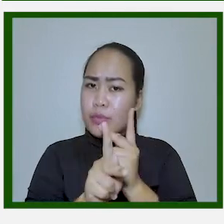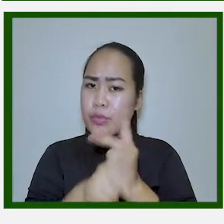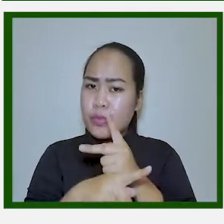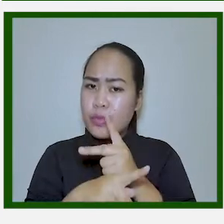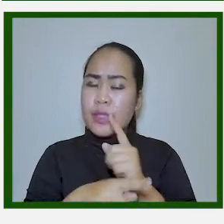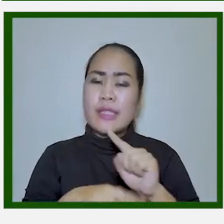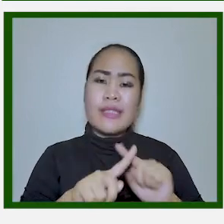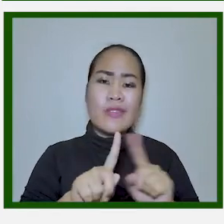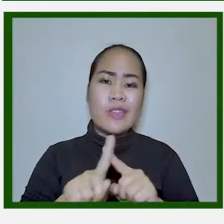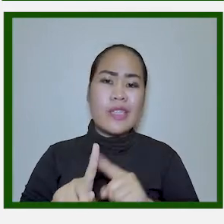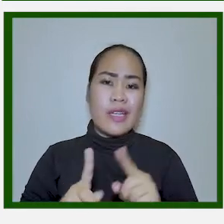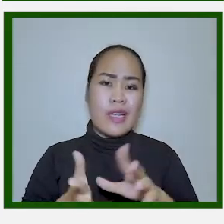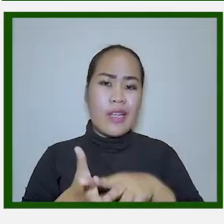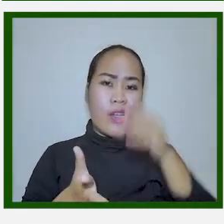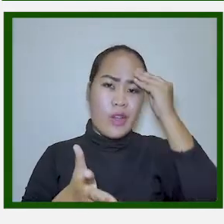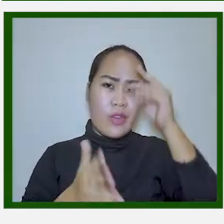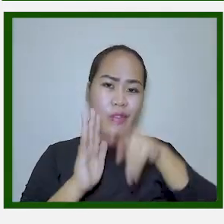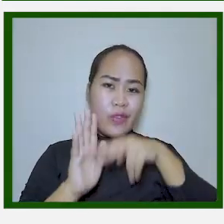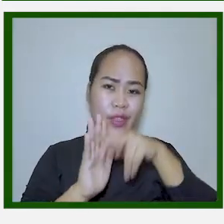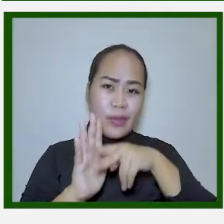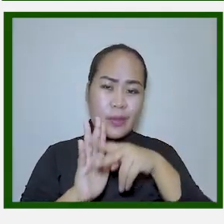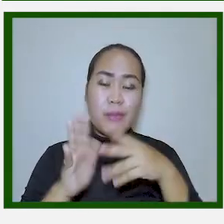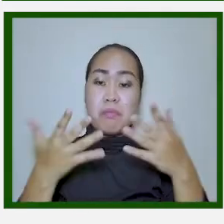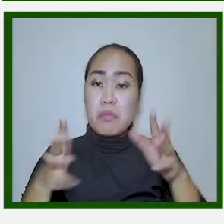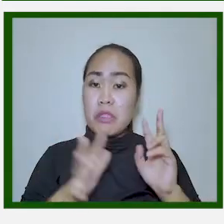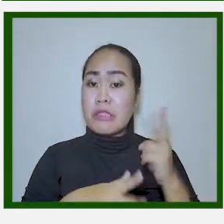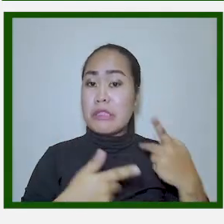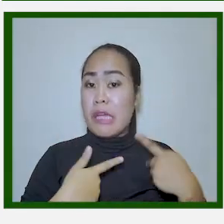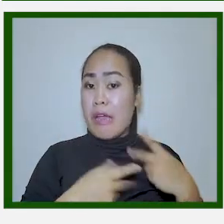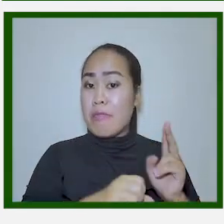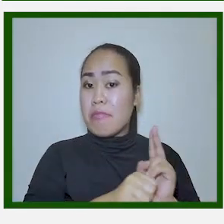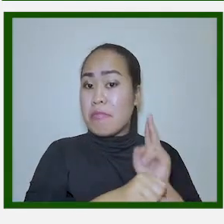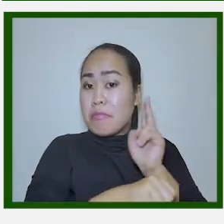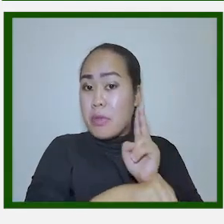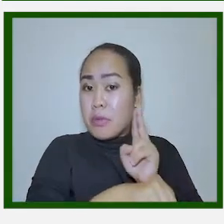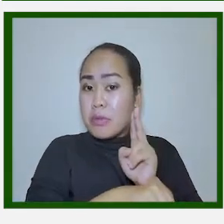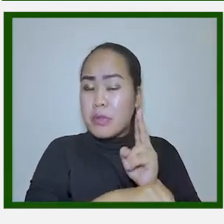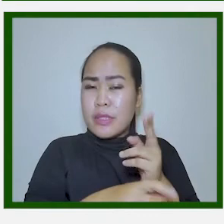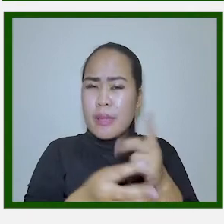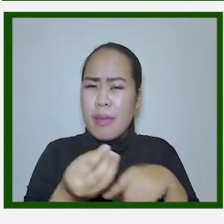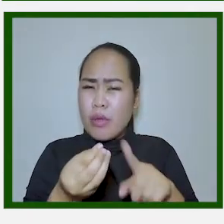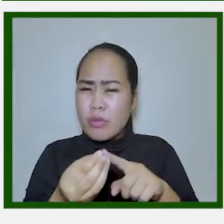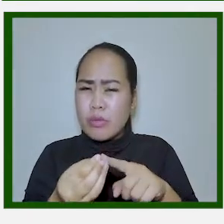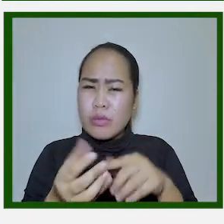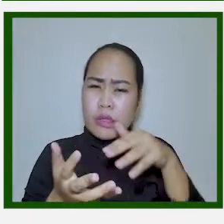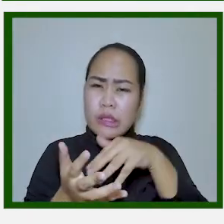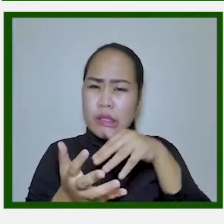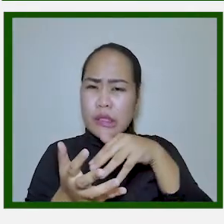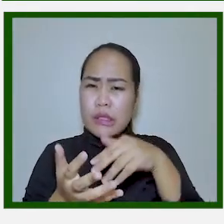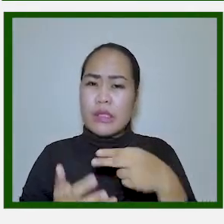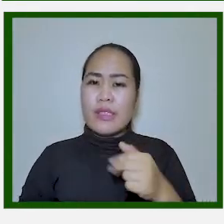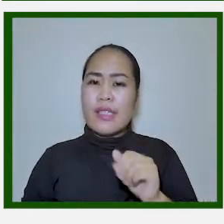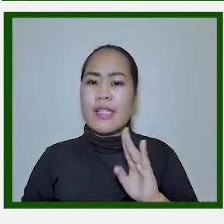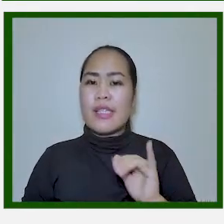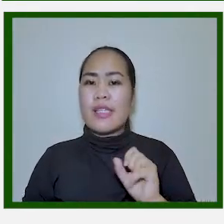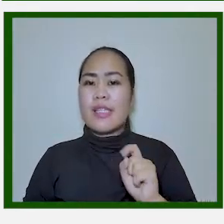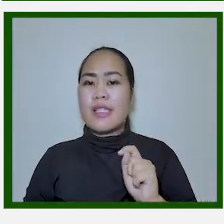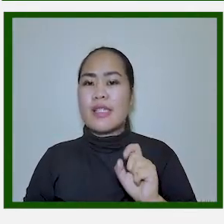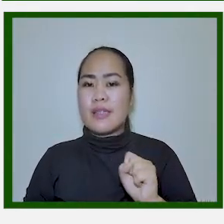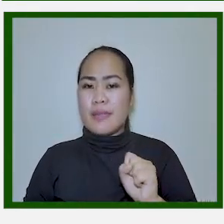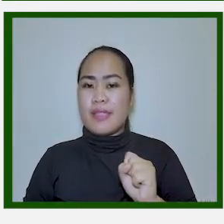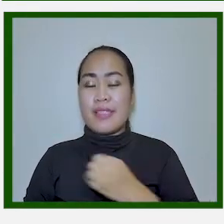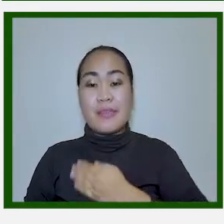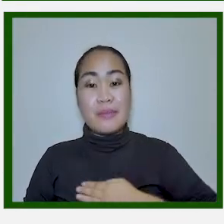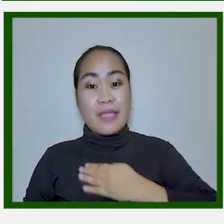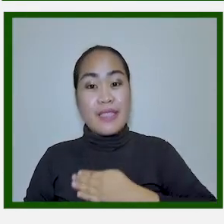kamakailan nakapag-upload na po sila ng mga videos on study habits. So, I encourage everyone, ano, panoorin po natin itong